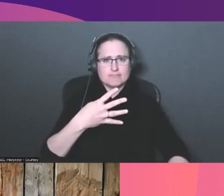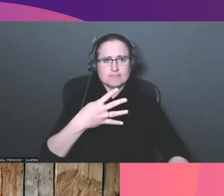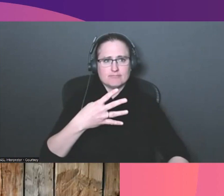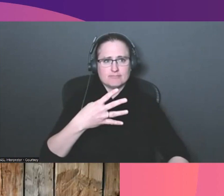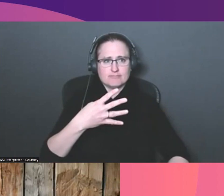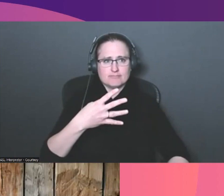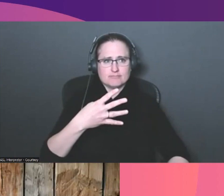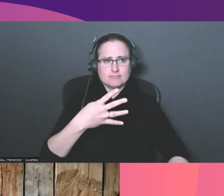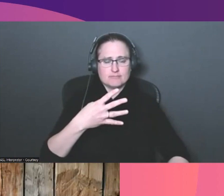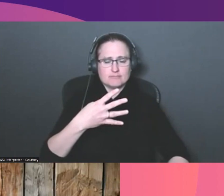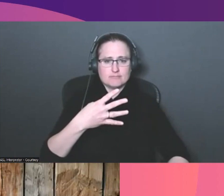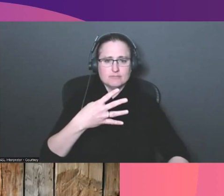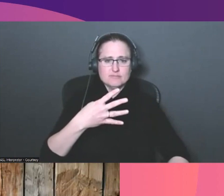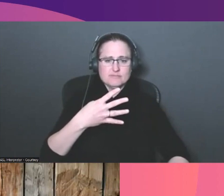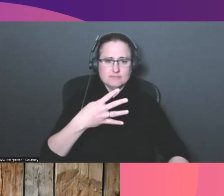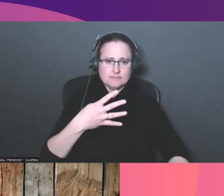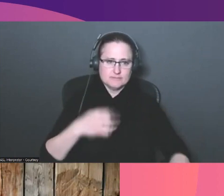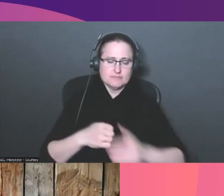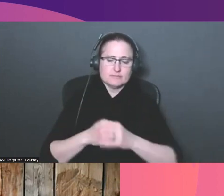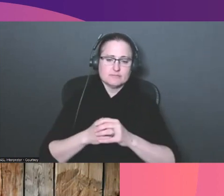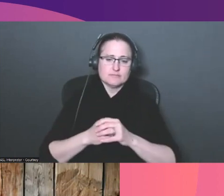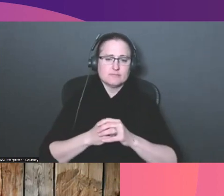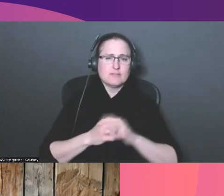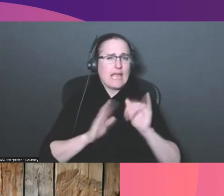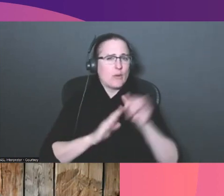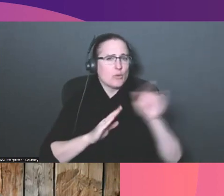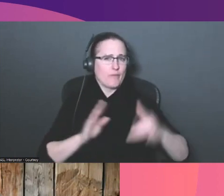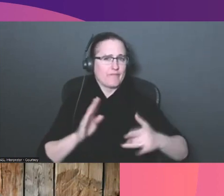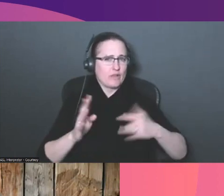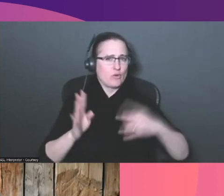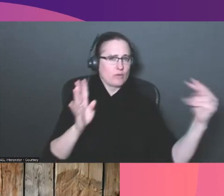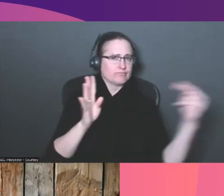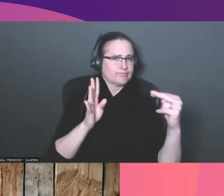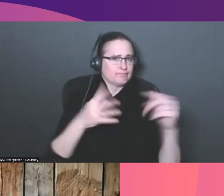Parlez-nous de cet outil, le HARC.